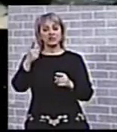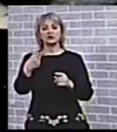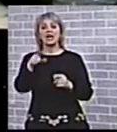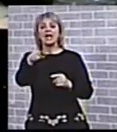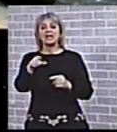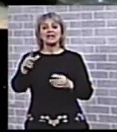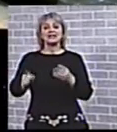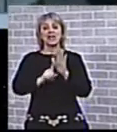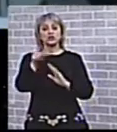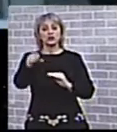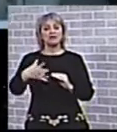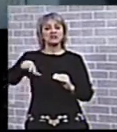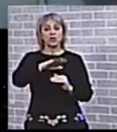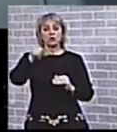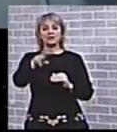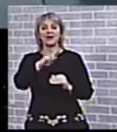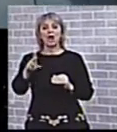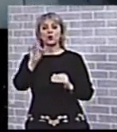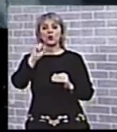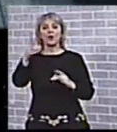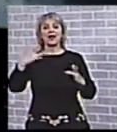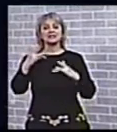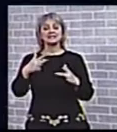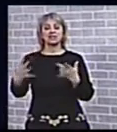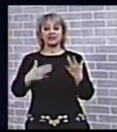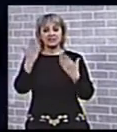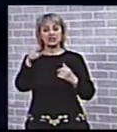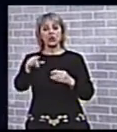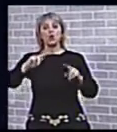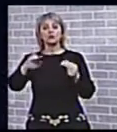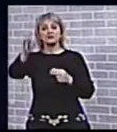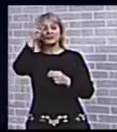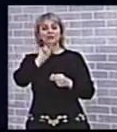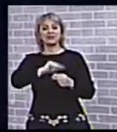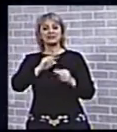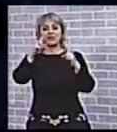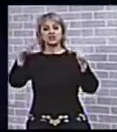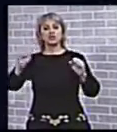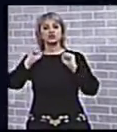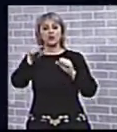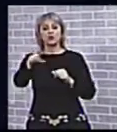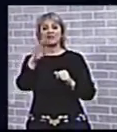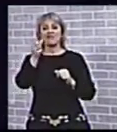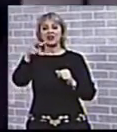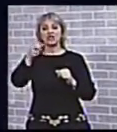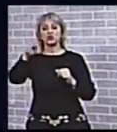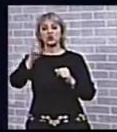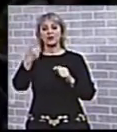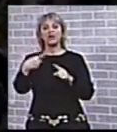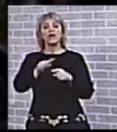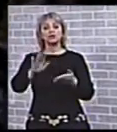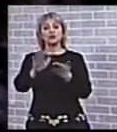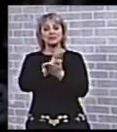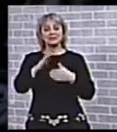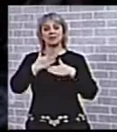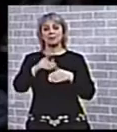и раскачала аудиторию, как на рок-концерте. Клуб вспомнил о работниках Дворца спорта и волонтерах, которые